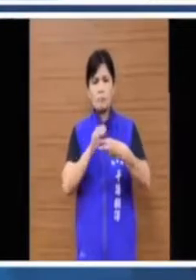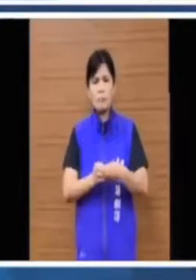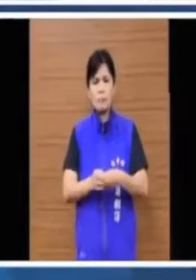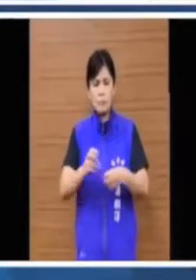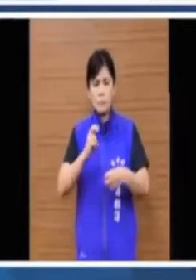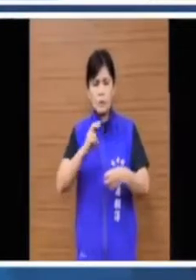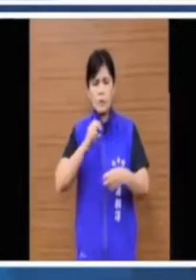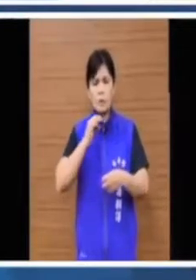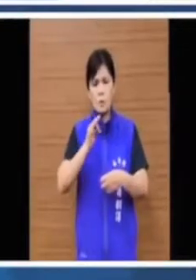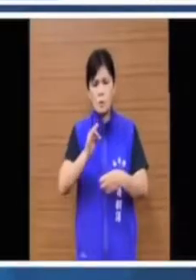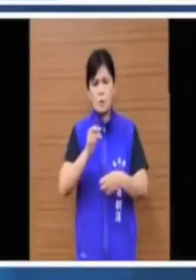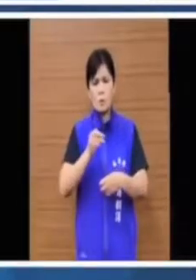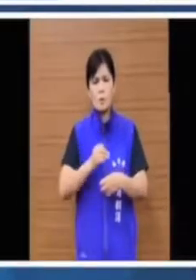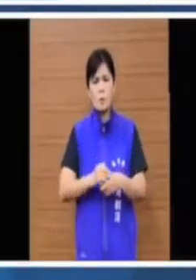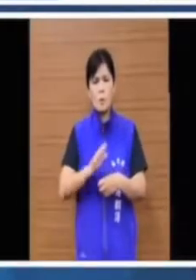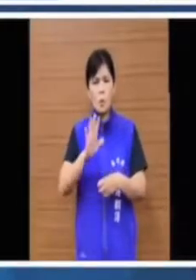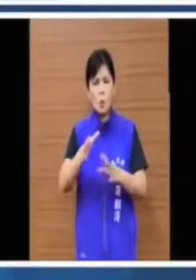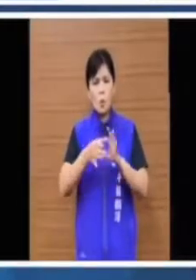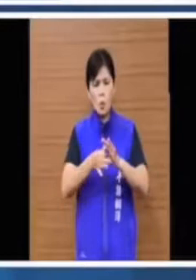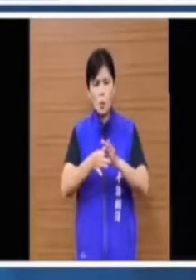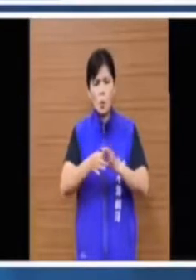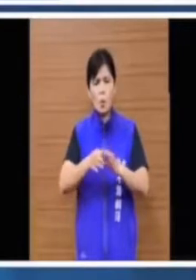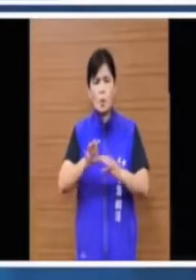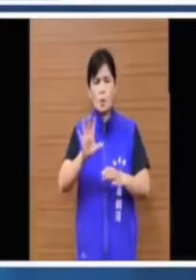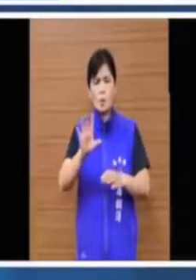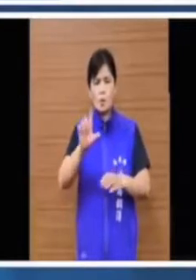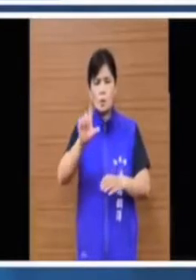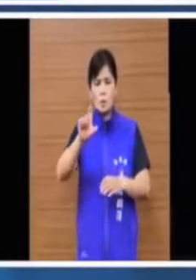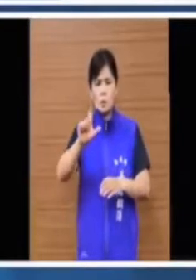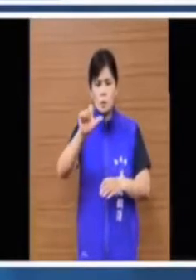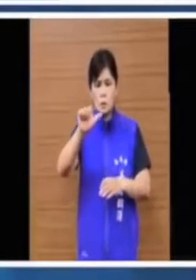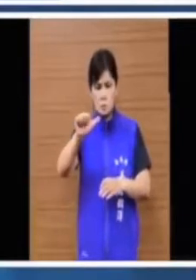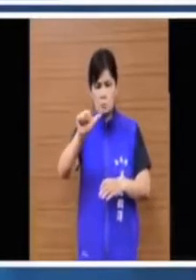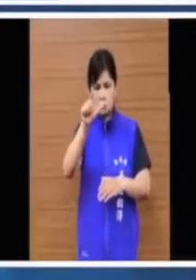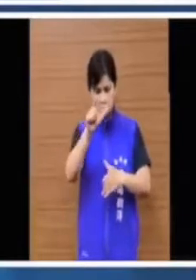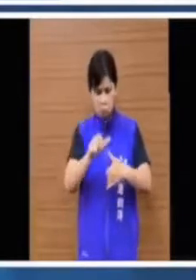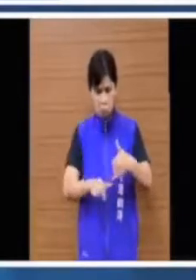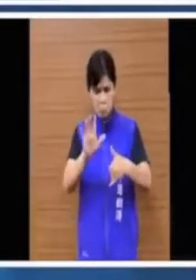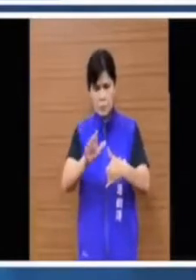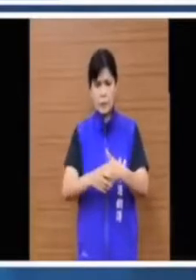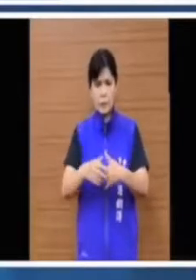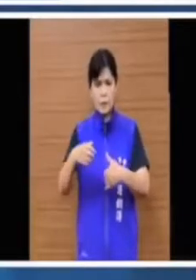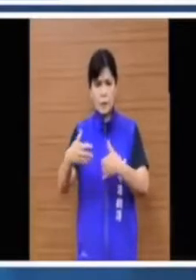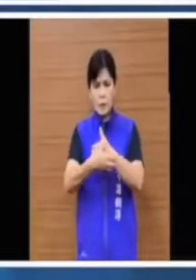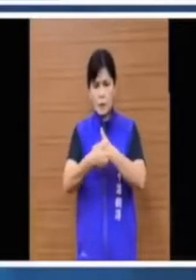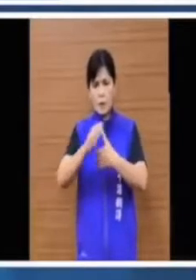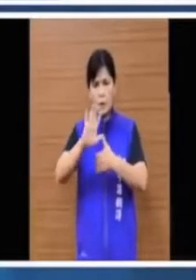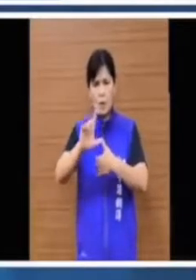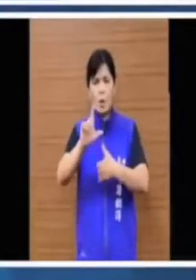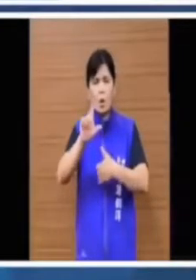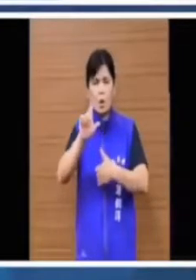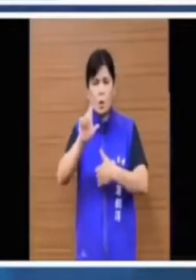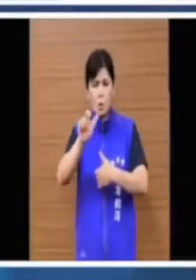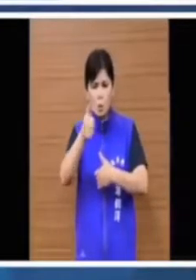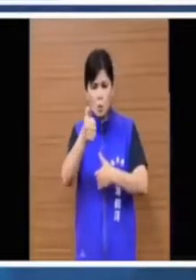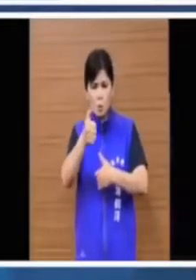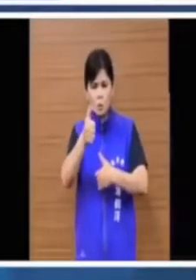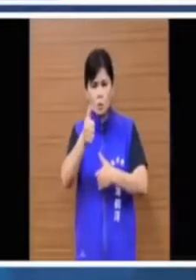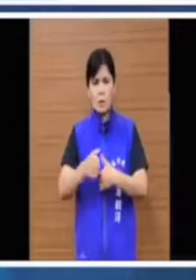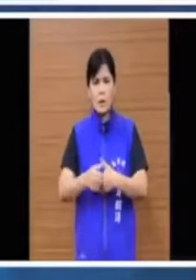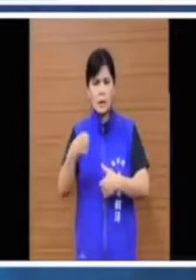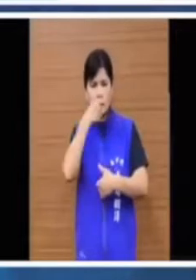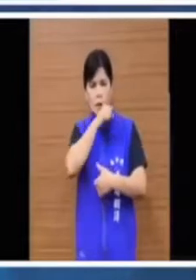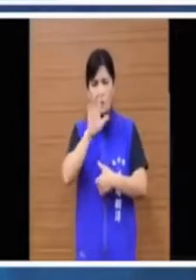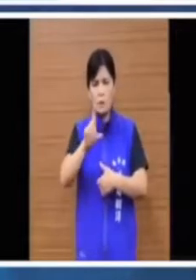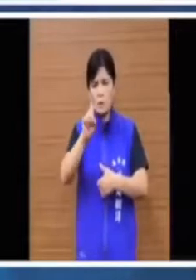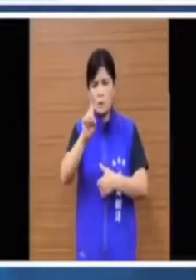验案的部分。那相关的有65例，好，然后移工的部分有55例，本国有